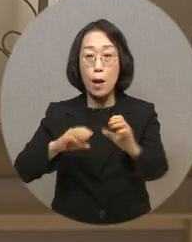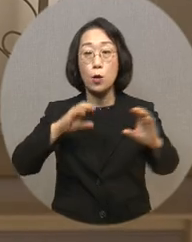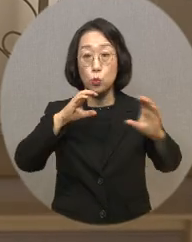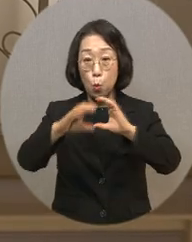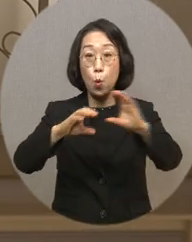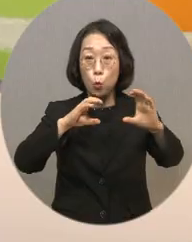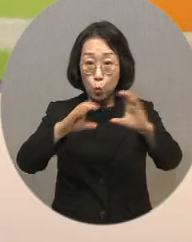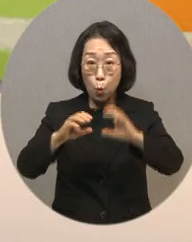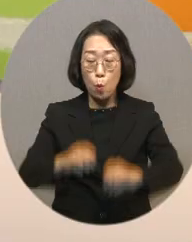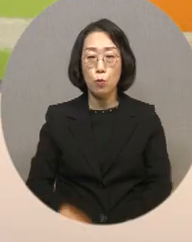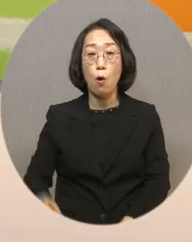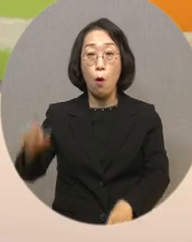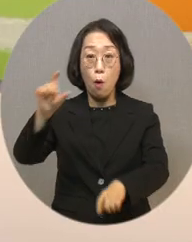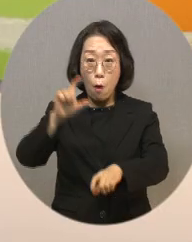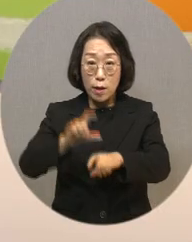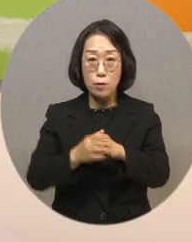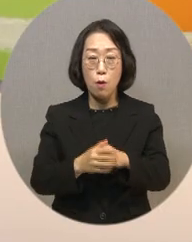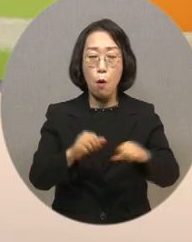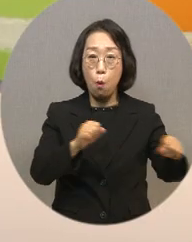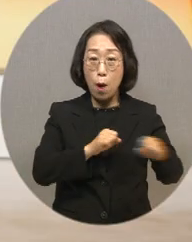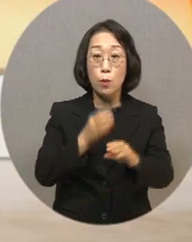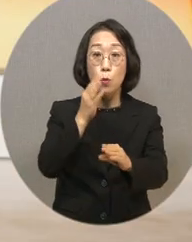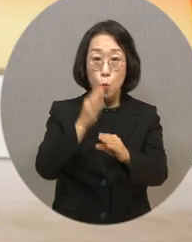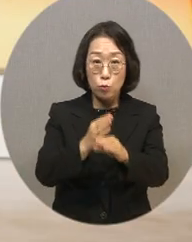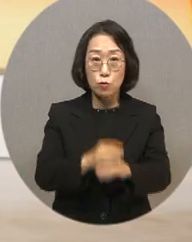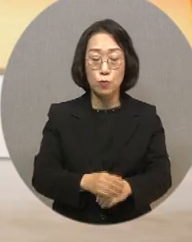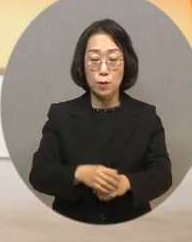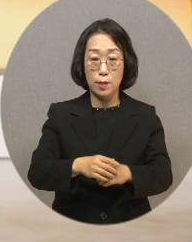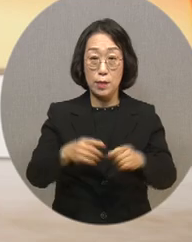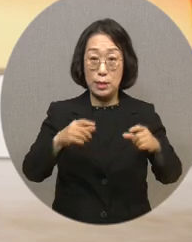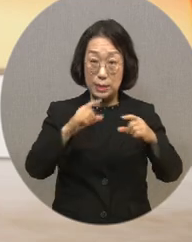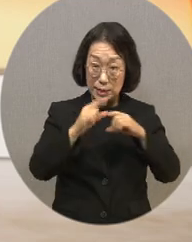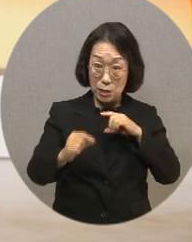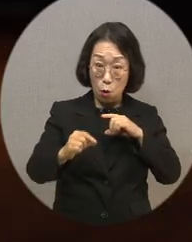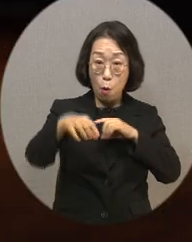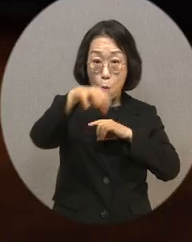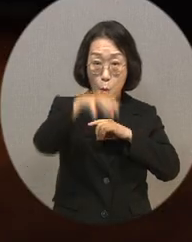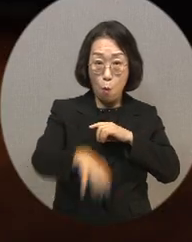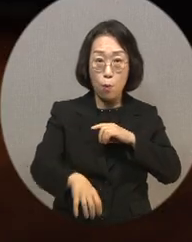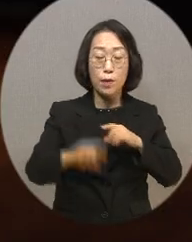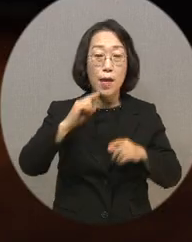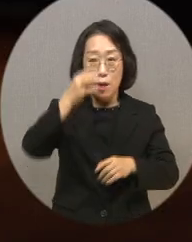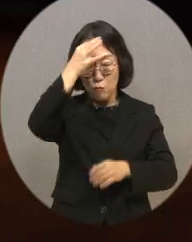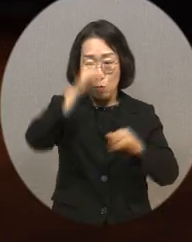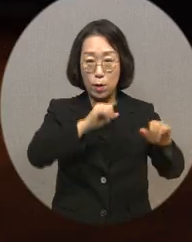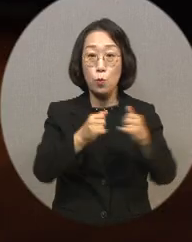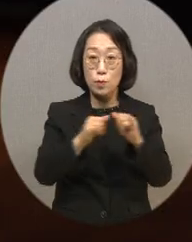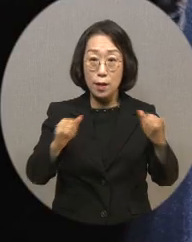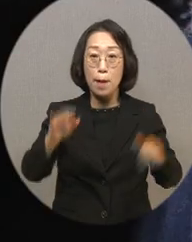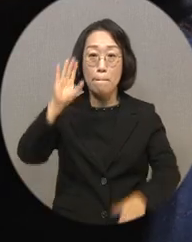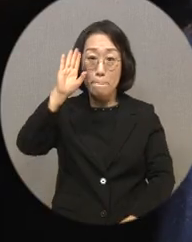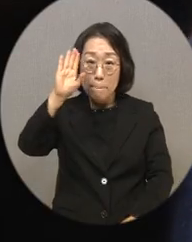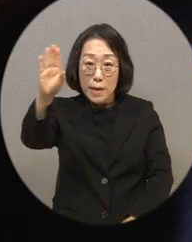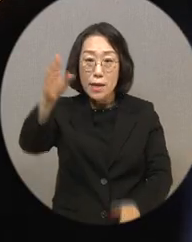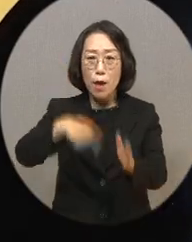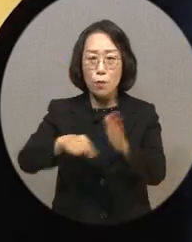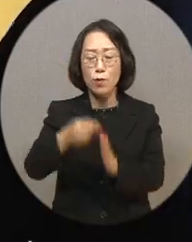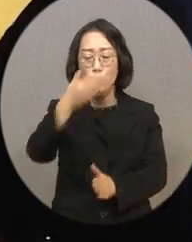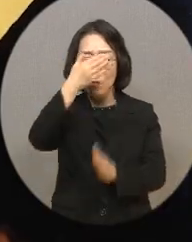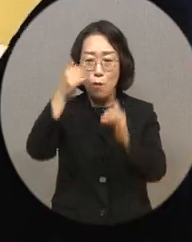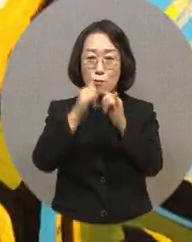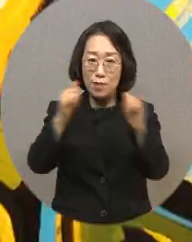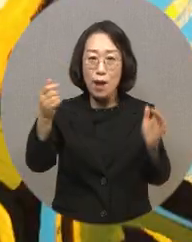물론 이미 왕성하게 활동 중인 지방 예술가들과 전남 예술의 미래를 이끌어갈 젊은